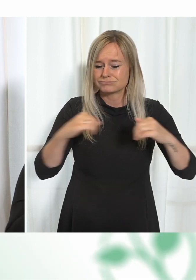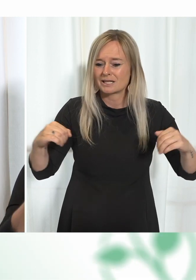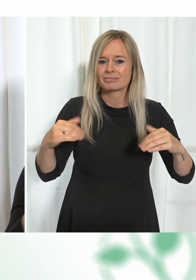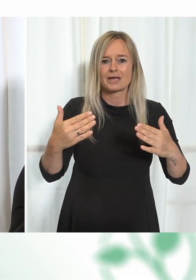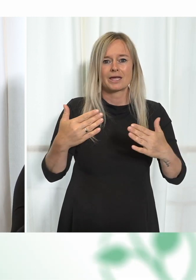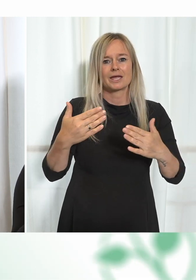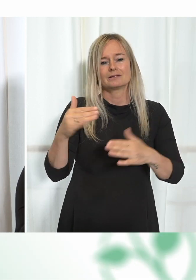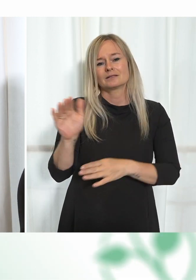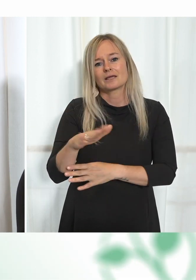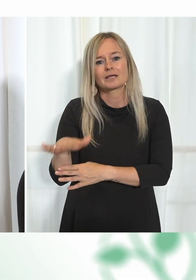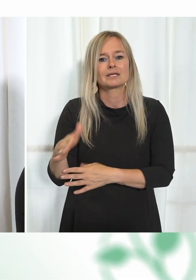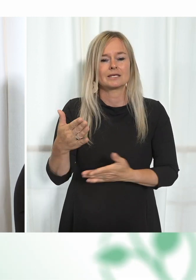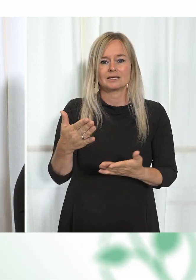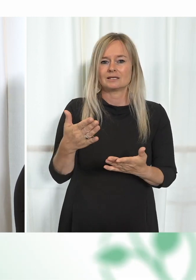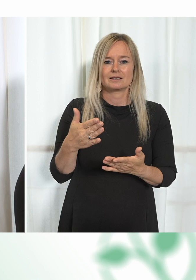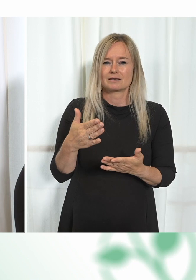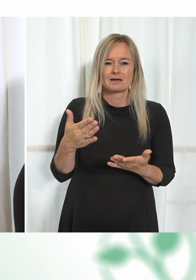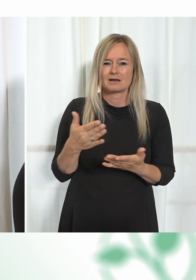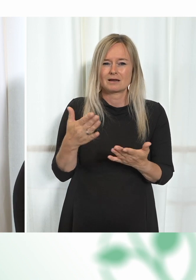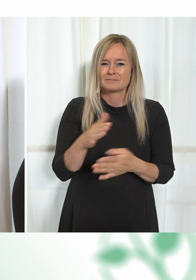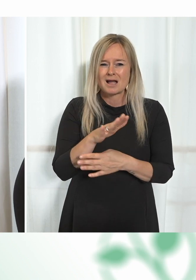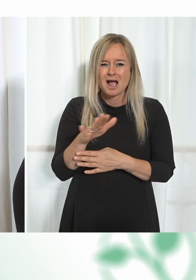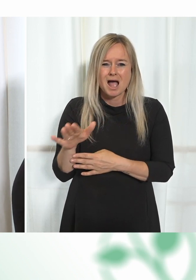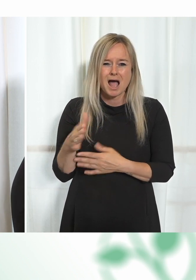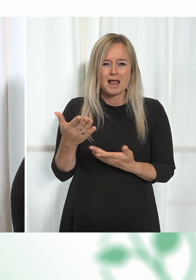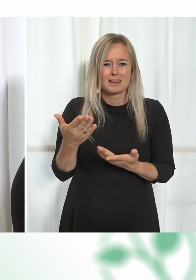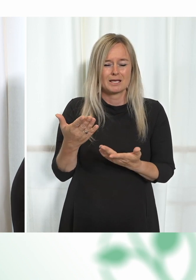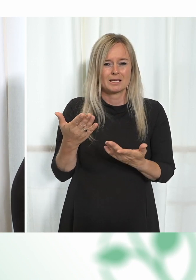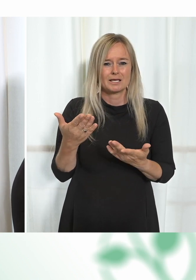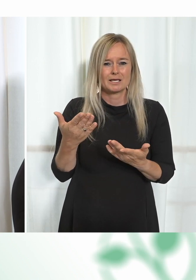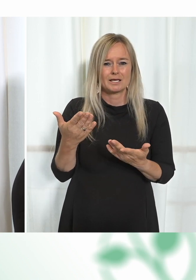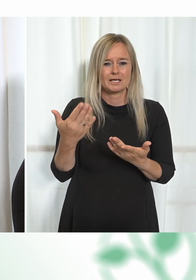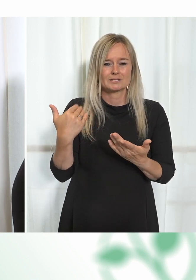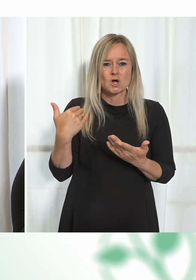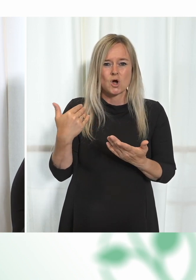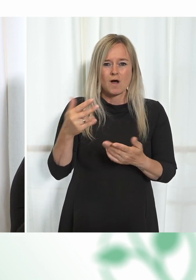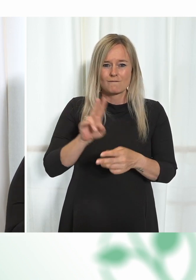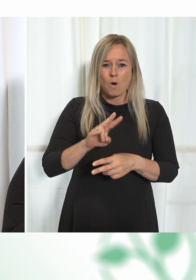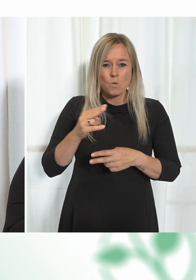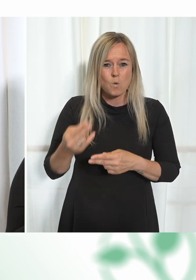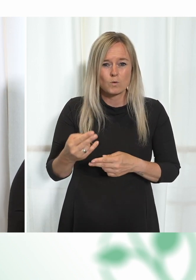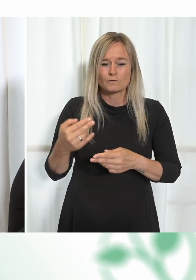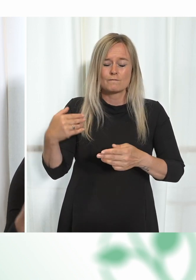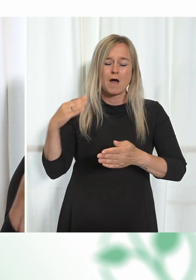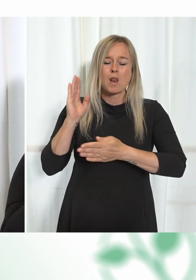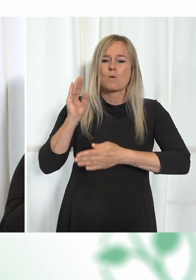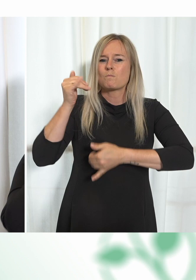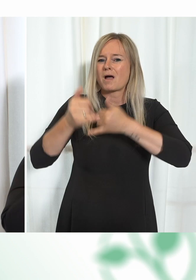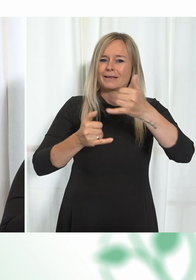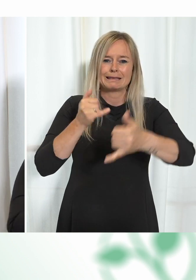die alles, was halt so nur dazukommt, mit so einem Unfall, der einen über Jahre hinweg beschäftigt.